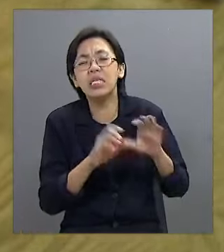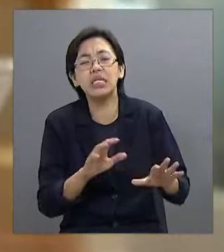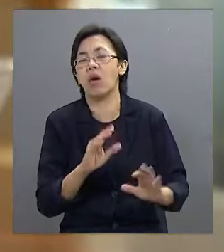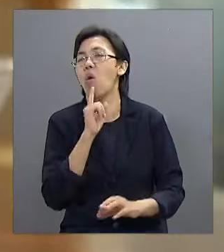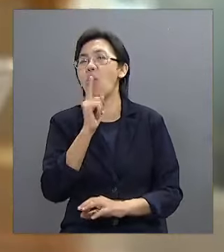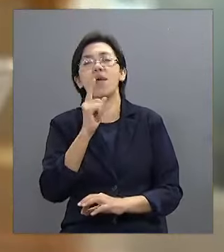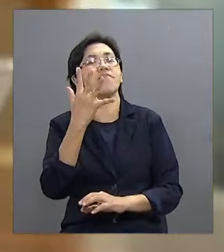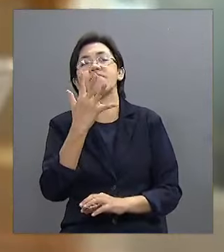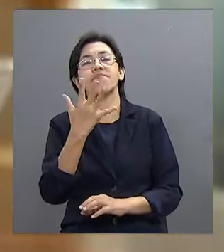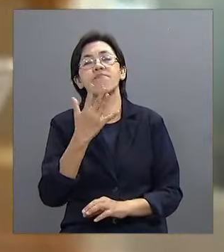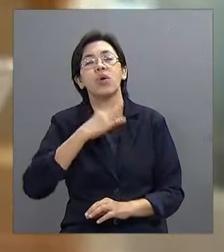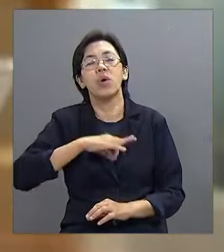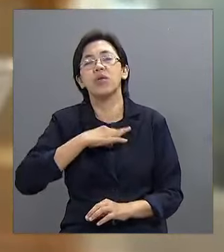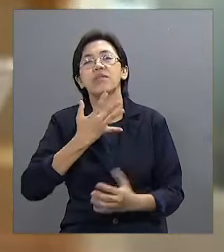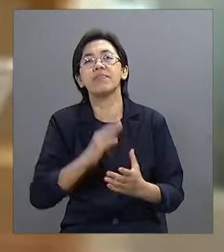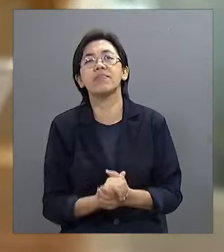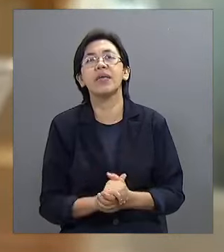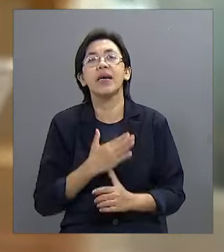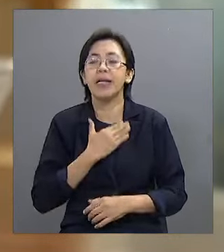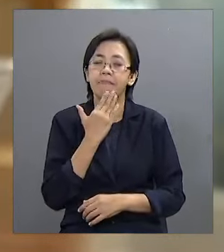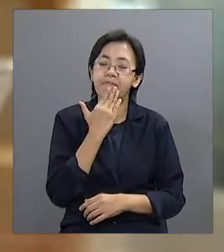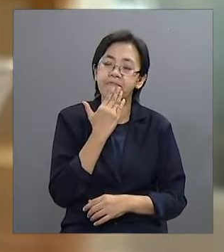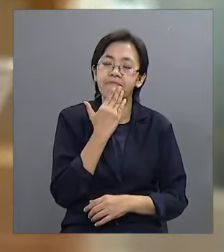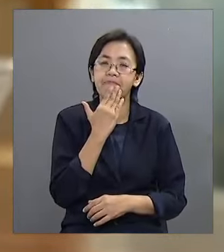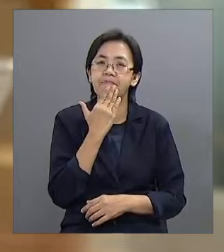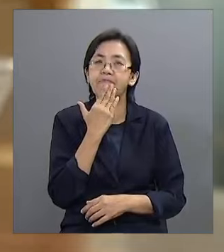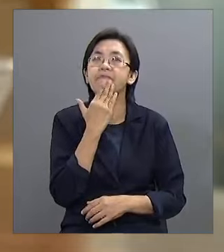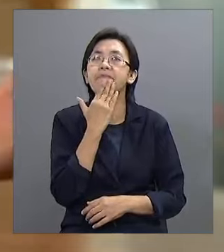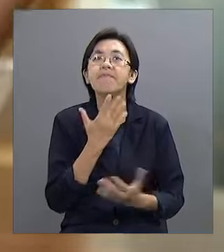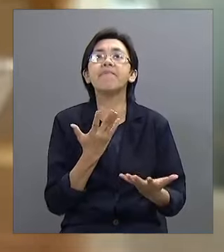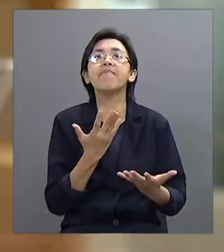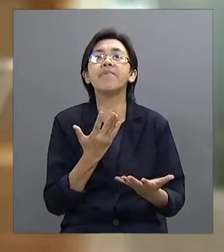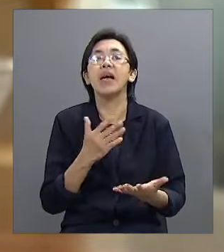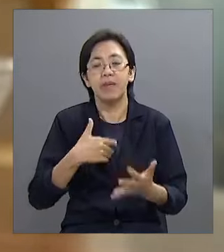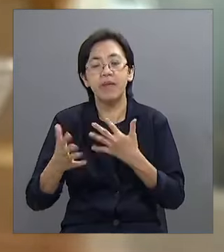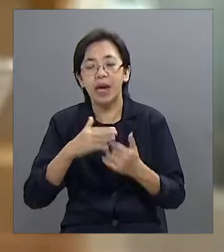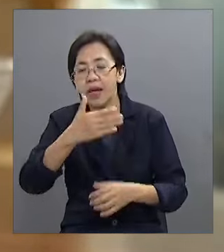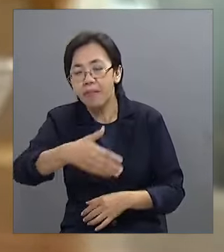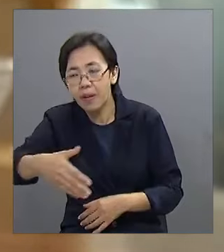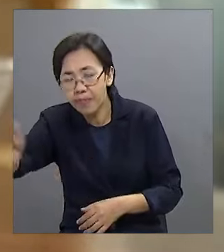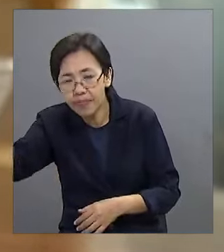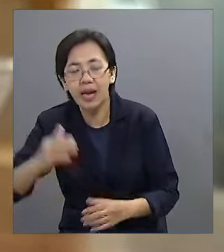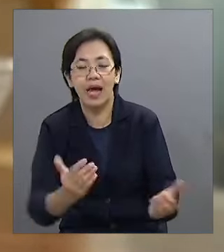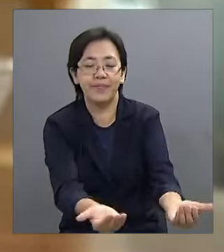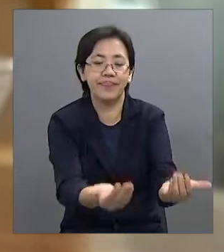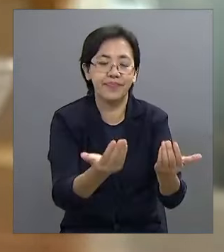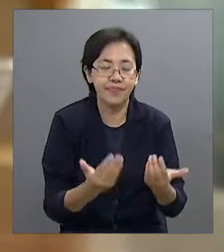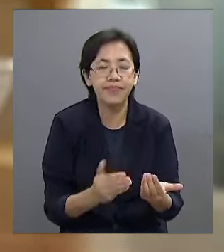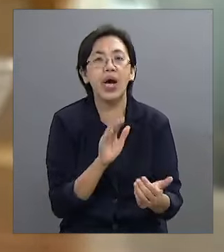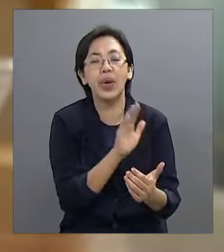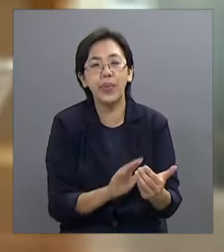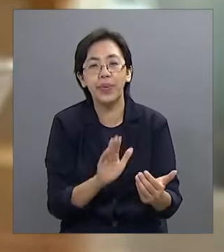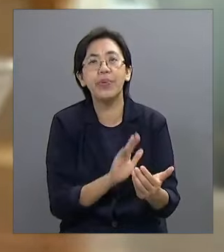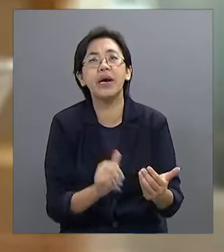พี่แบบเก็บไว้เงียบๆแล้วก็จะออกจากบ้านไปแล้วเดี๋ยวพี่เข้าไปดูแลเพราะตอนนี้ที่แคสเตอร์สนามเลยมีเคสที่แบบว่าพูดไม่ได้ก็เยอะ